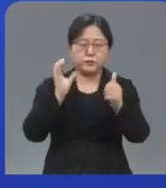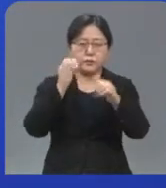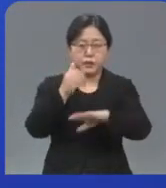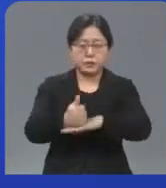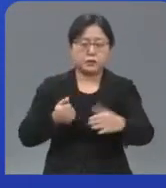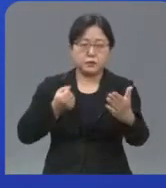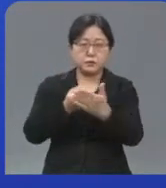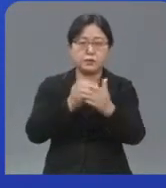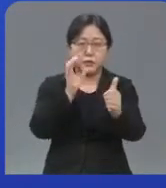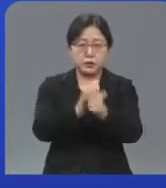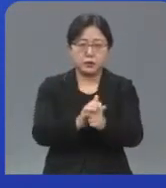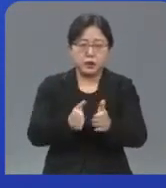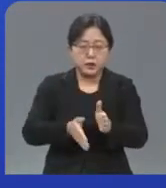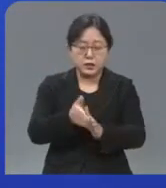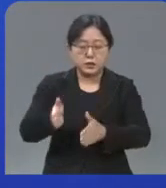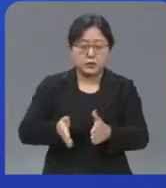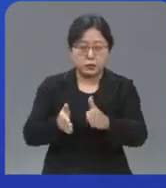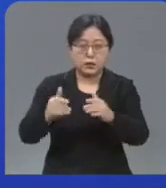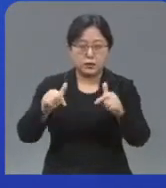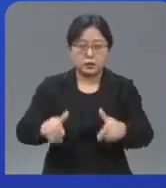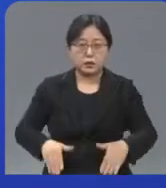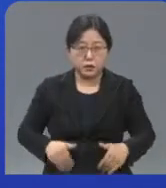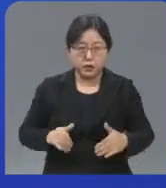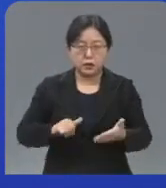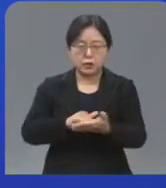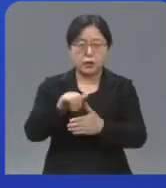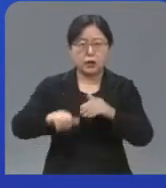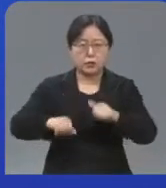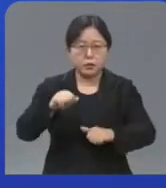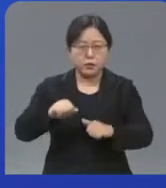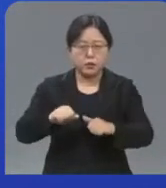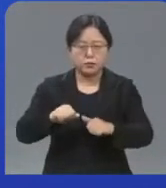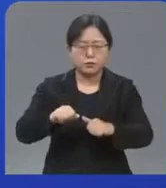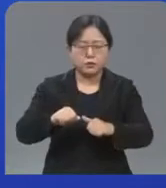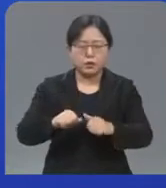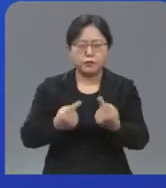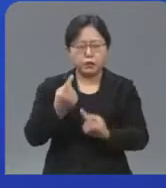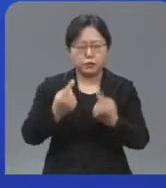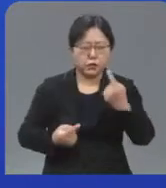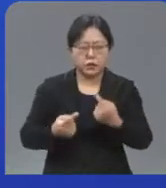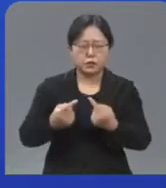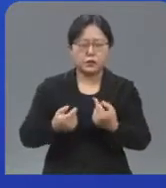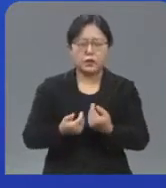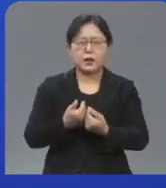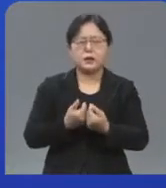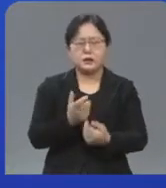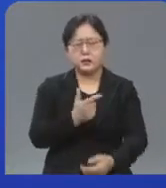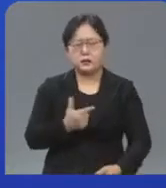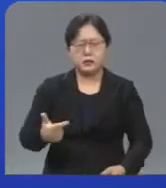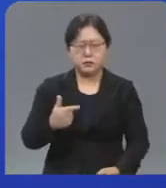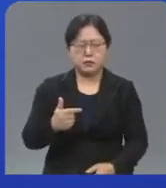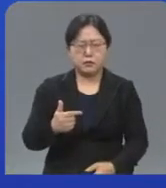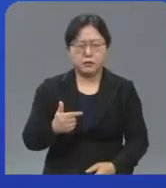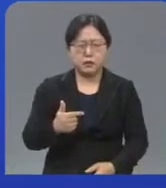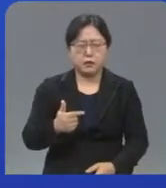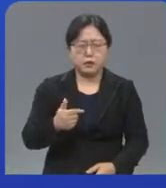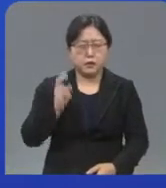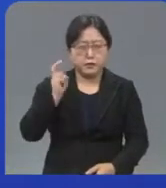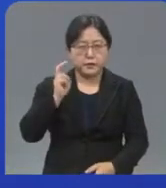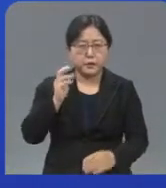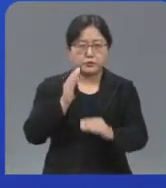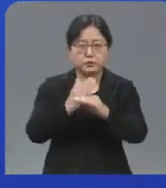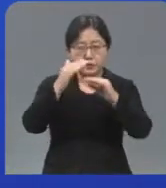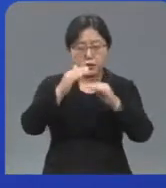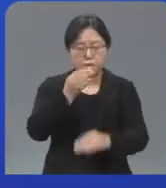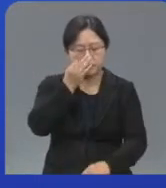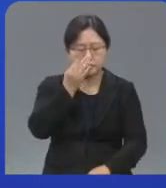양시도의 결정이 서남권 거점공항 활성화는커녕 갈등의 해법 찾기도 더 어렵게 할 수도 있게 됐습니다. 김광성 기자의